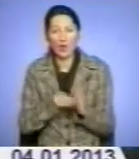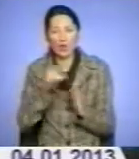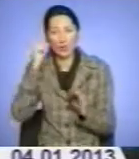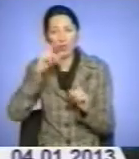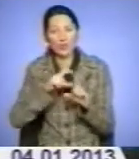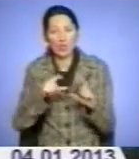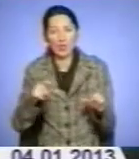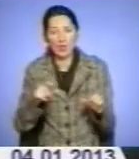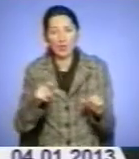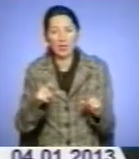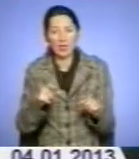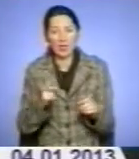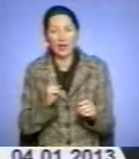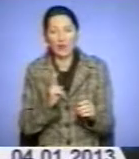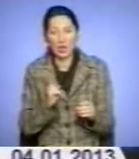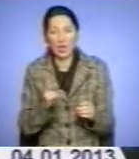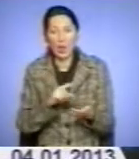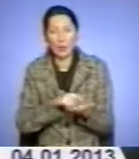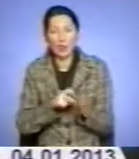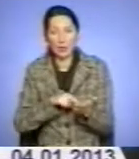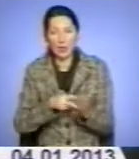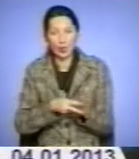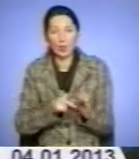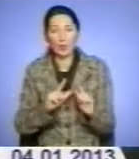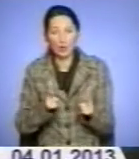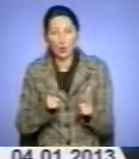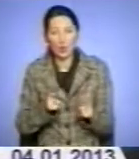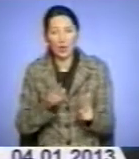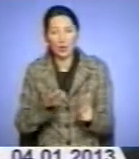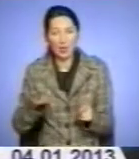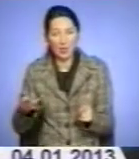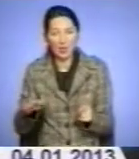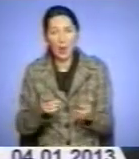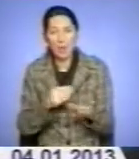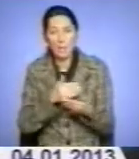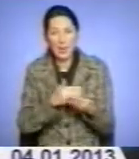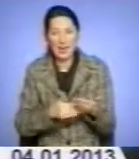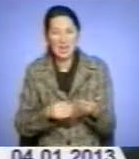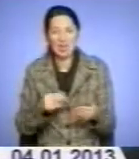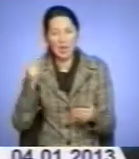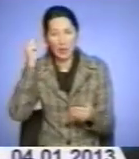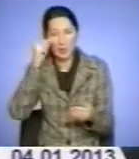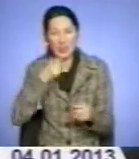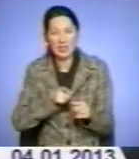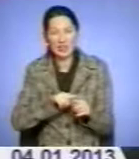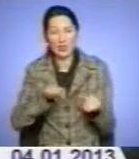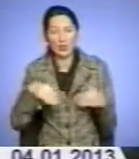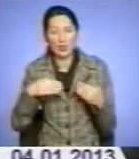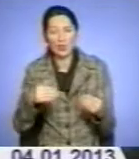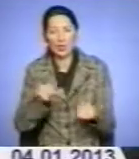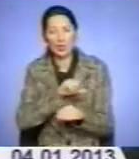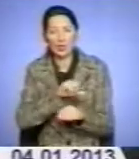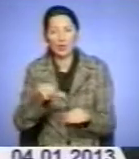в який планує поступати той чи інший абітурієнт, перелік тих предметів, які виносяться на зовнішнє